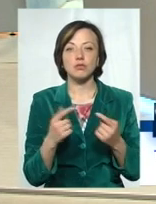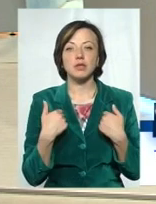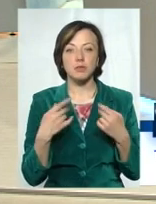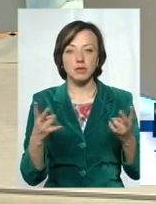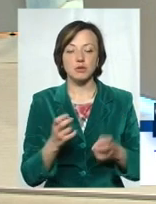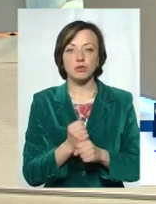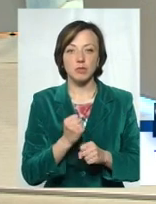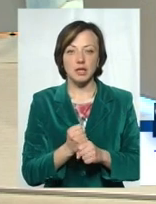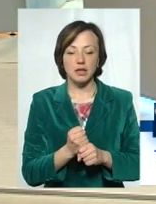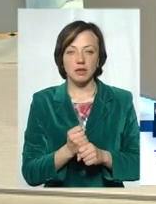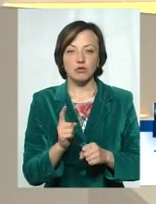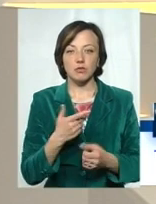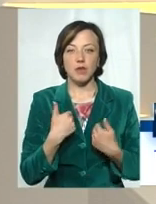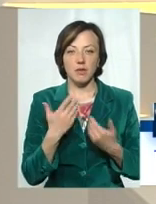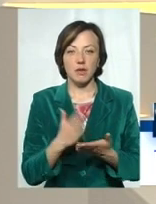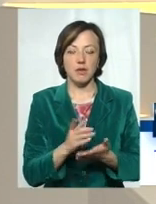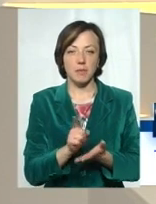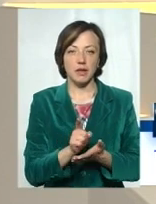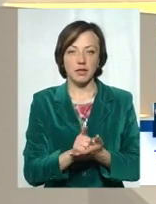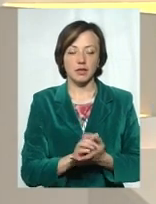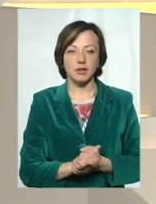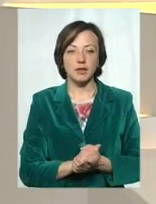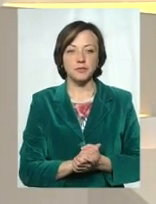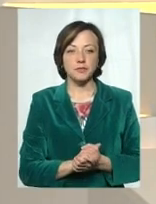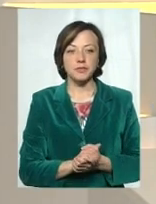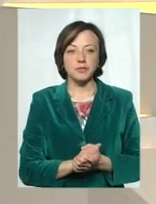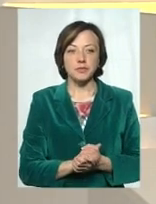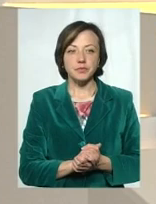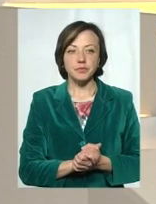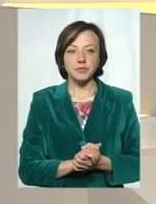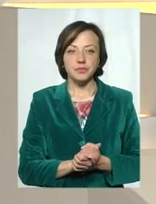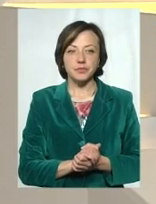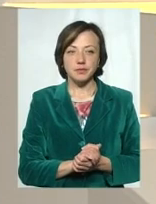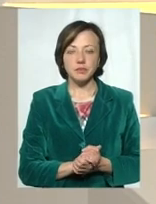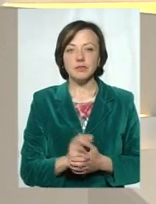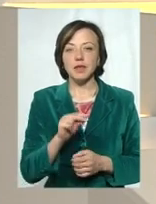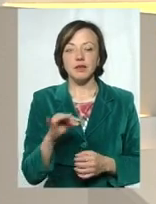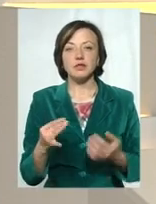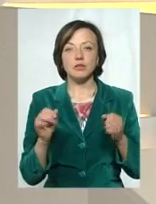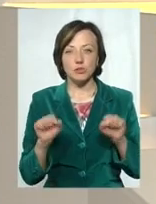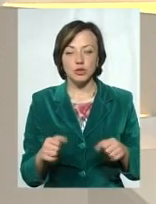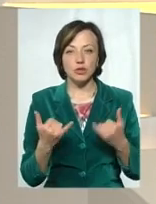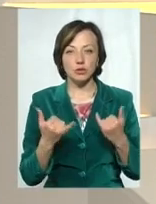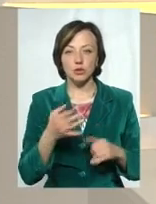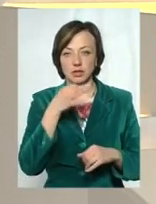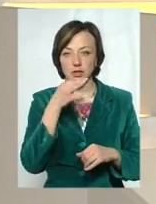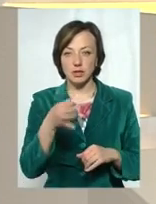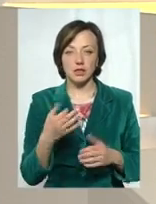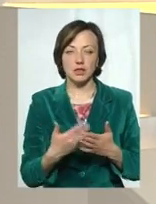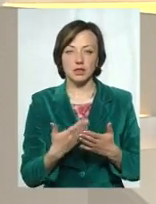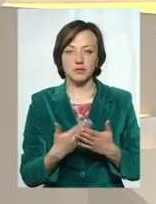потрібно зробити, щоб я мала пенсію? Власне, що потрібно зробити? Чи можна сьогодні сказати, ну,